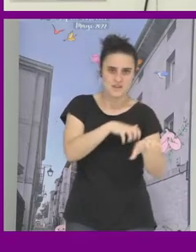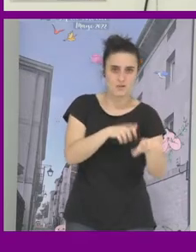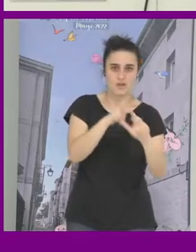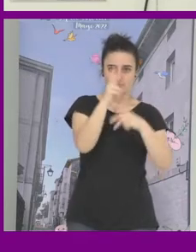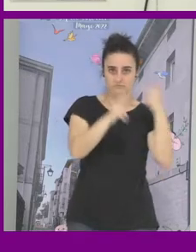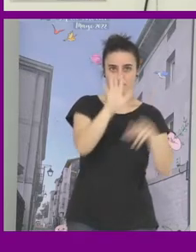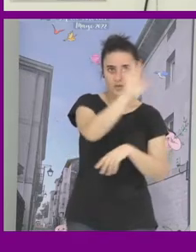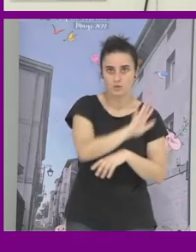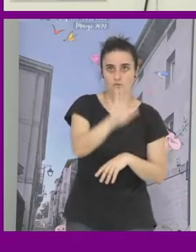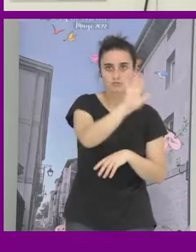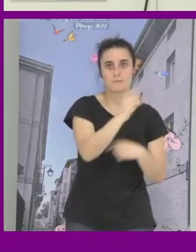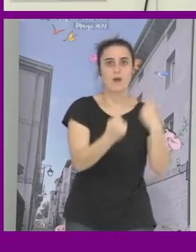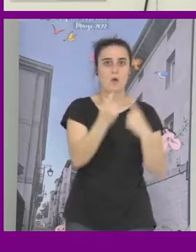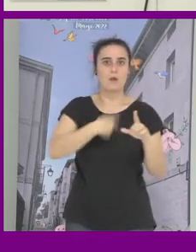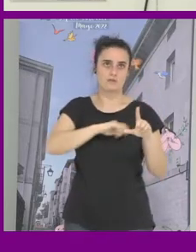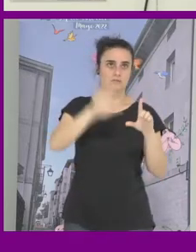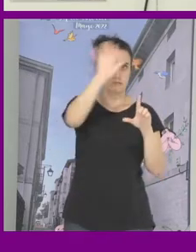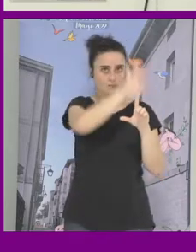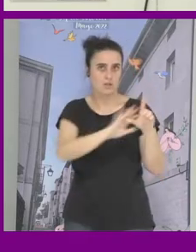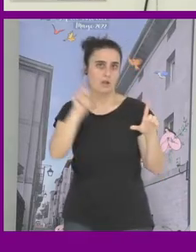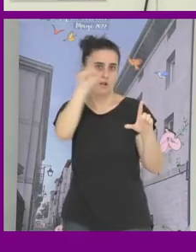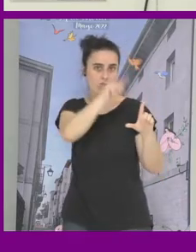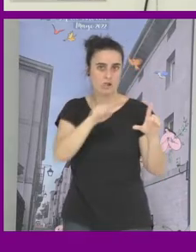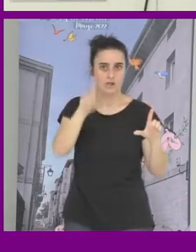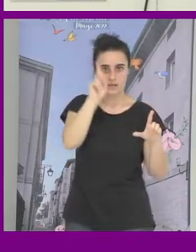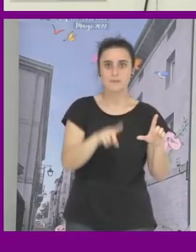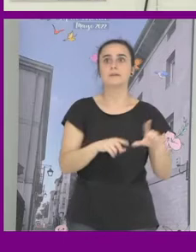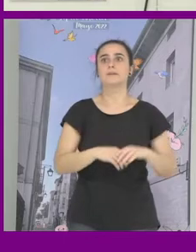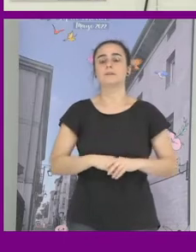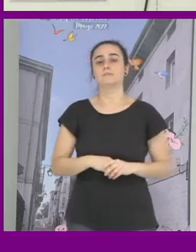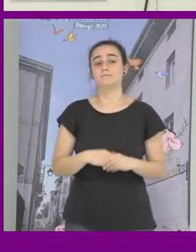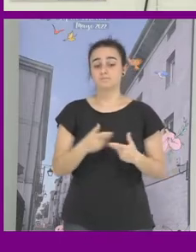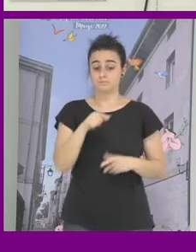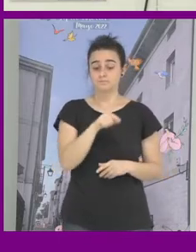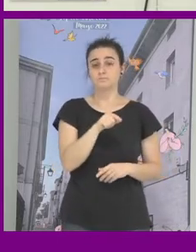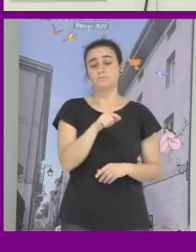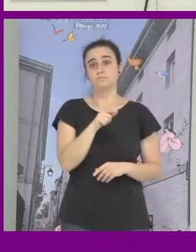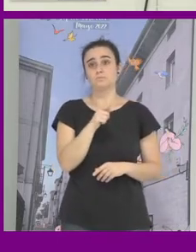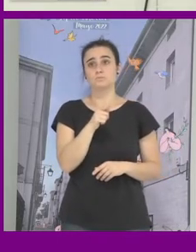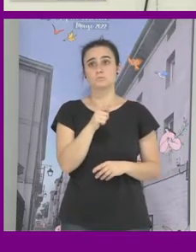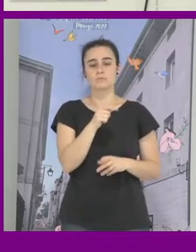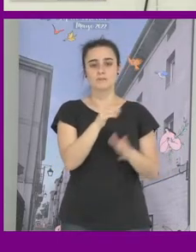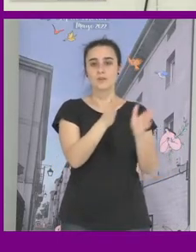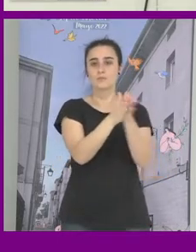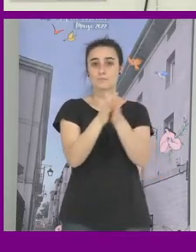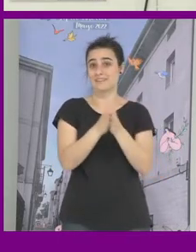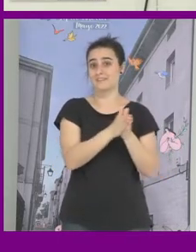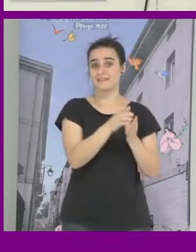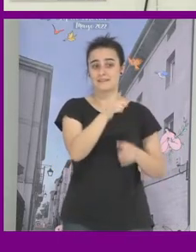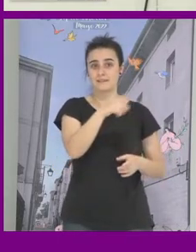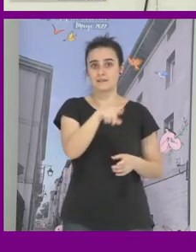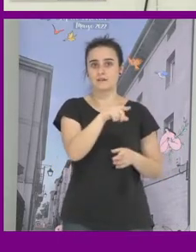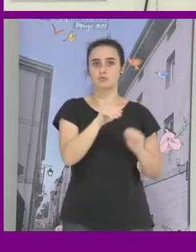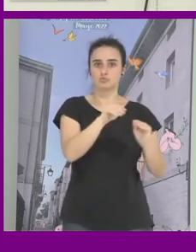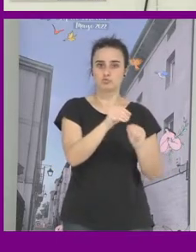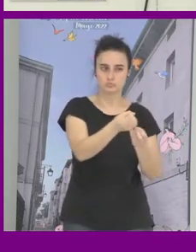Estatu Espainiarrekoak eta bueno, ba hortan agertzen diren kideek egindako ekarpenak